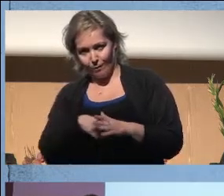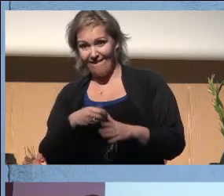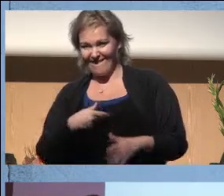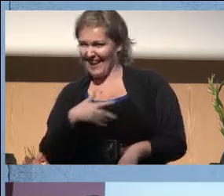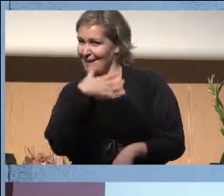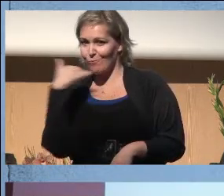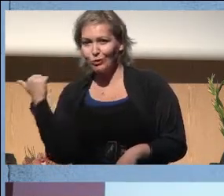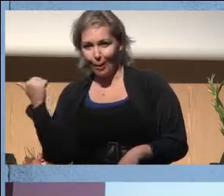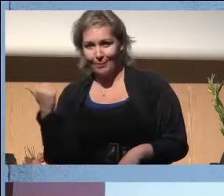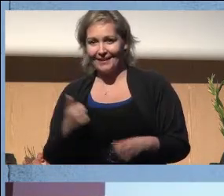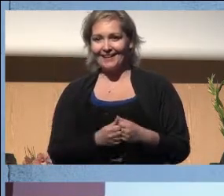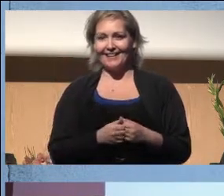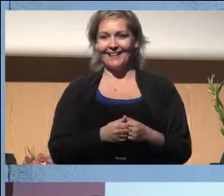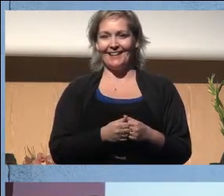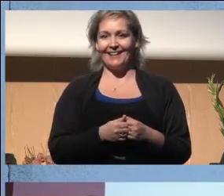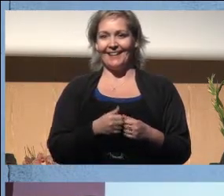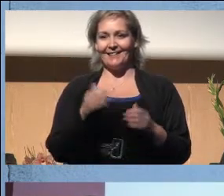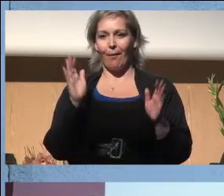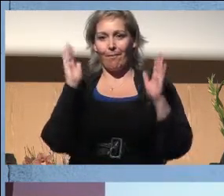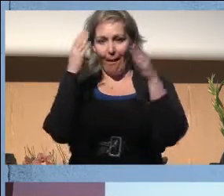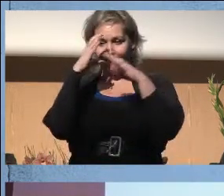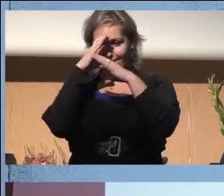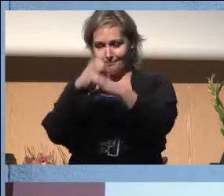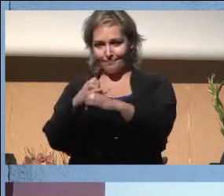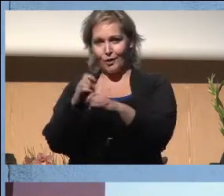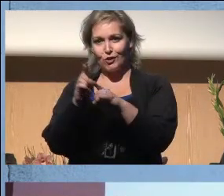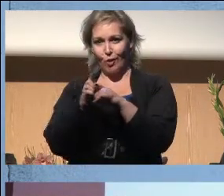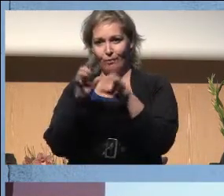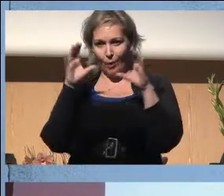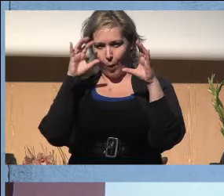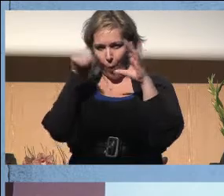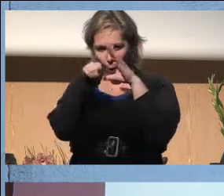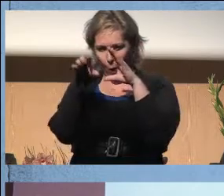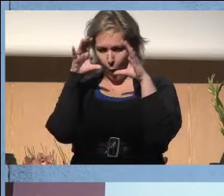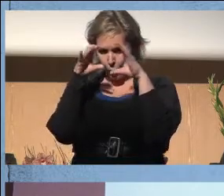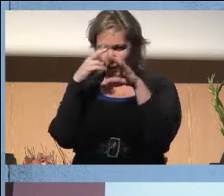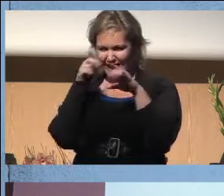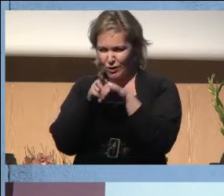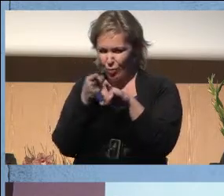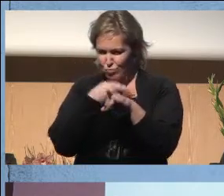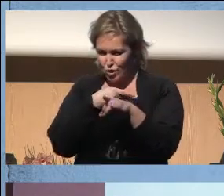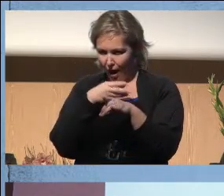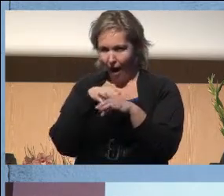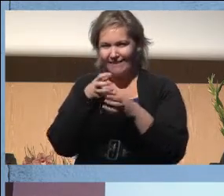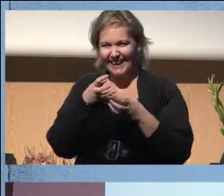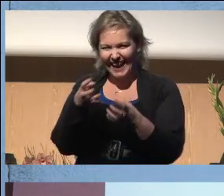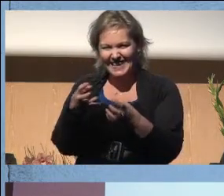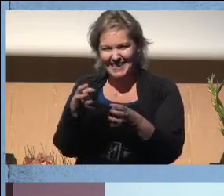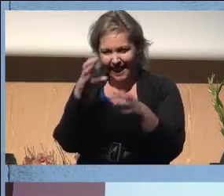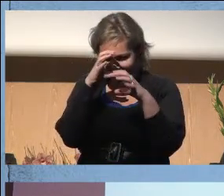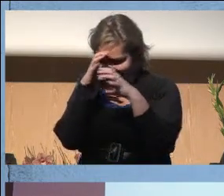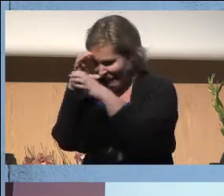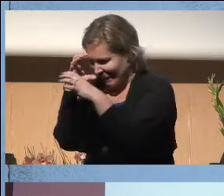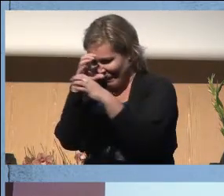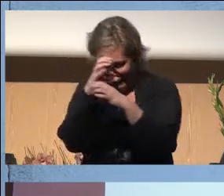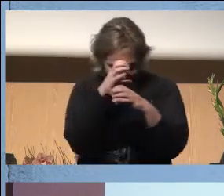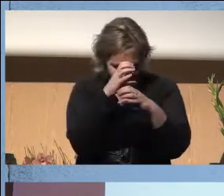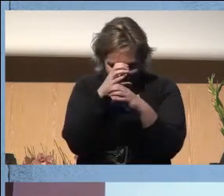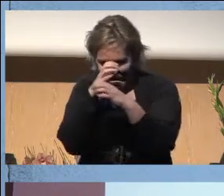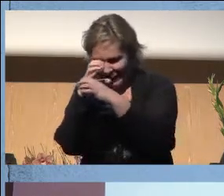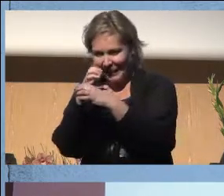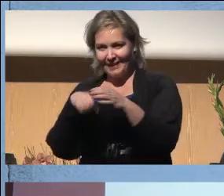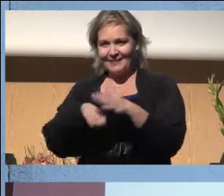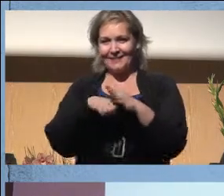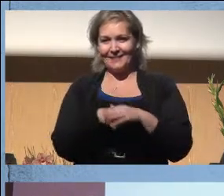roligt. Man har en pappstrut framför ögonen som ett sånt hål i så att man ser bara så mycket av gräset. Så om man dribblar så är man helt